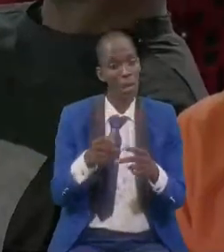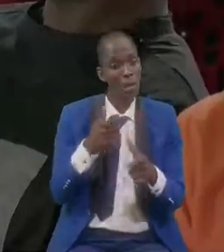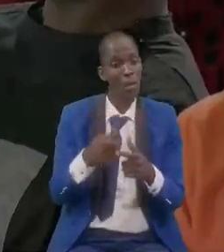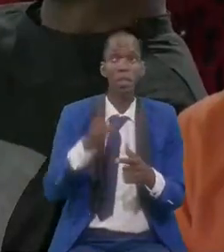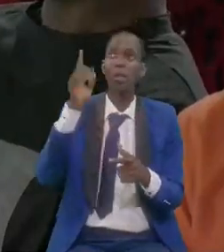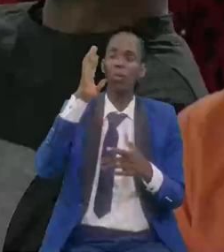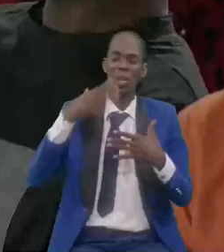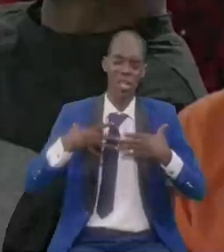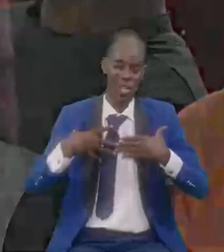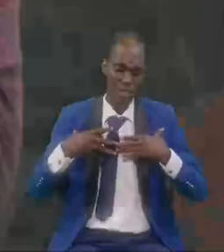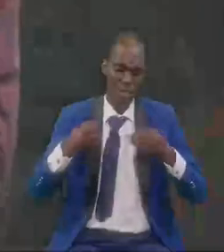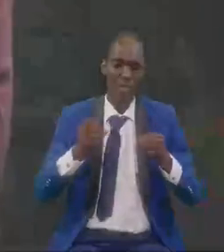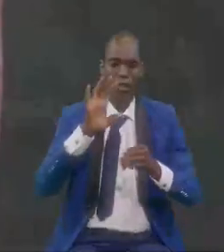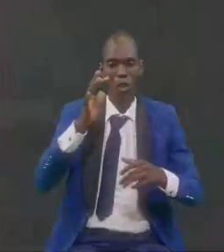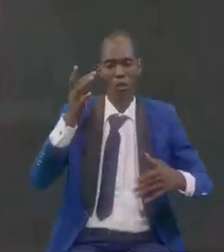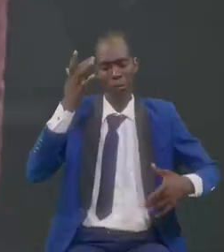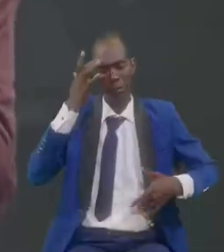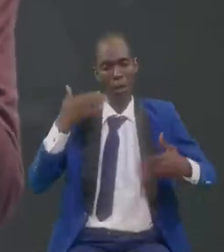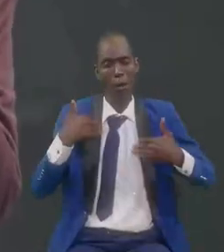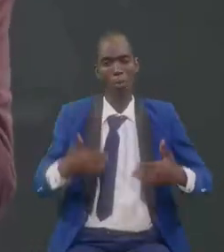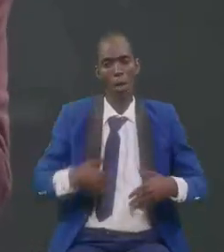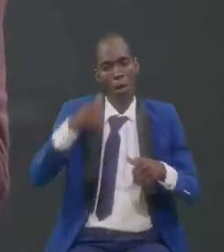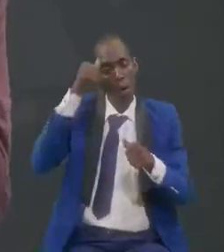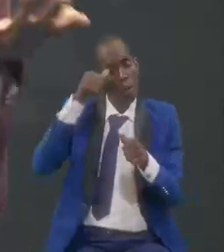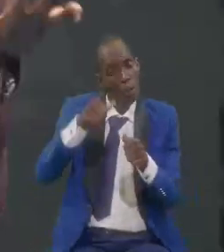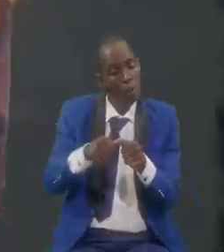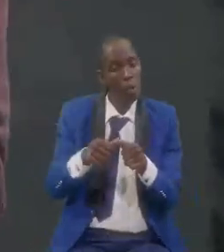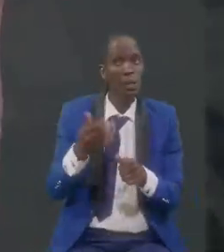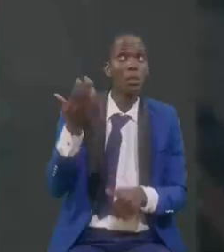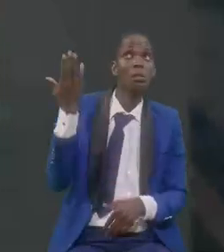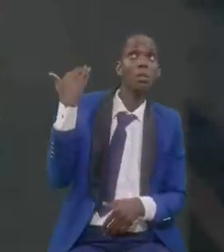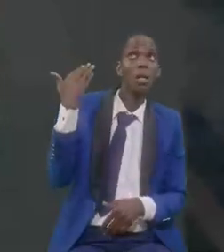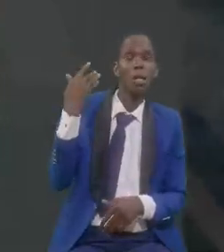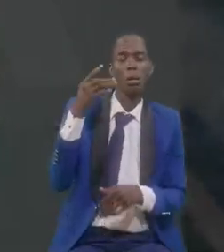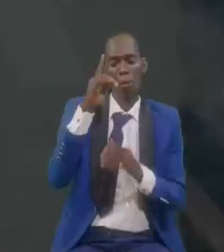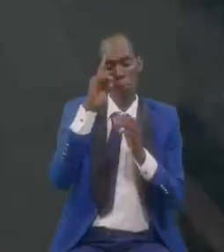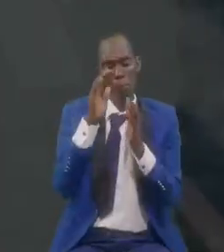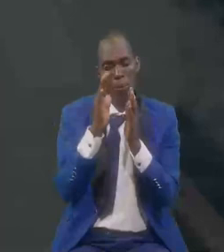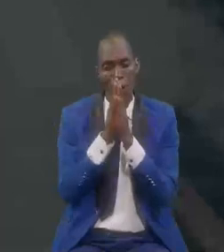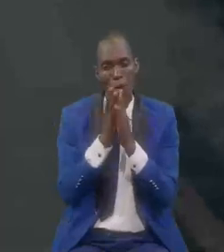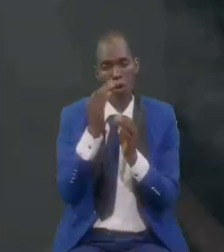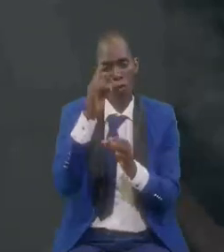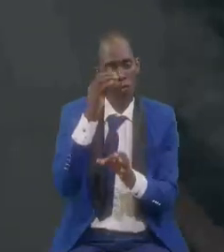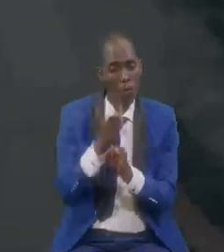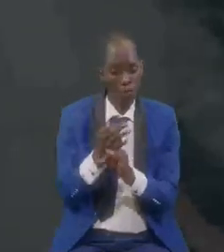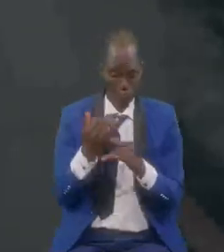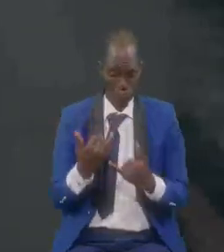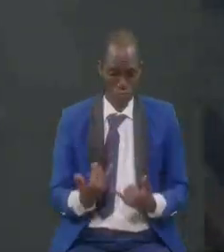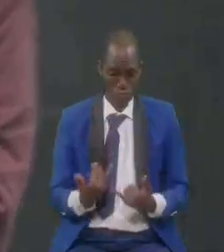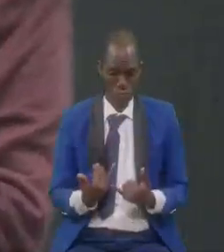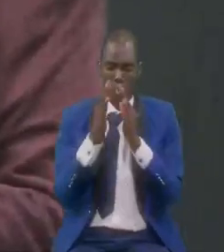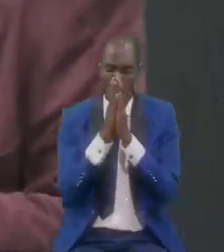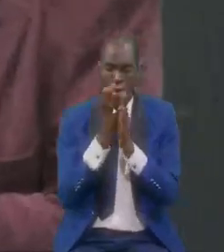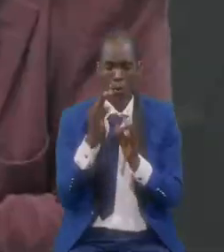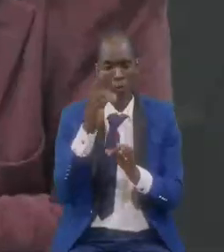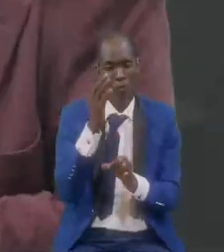guérir ton corps malade. La prière de foi, rappelez-vous, avant c'était la prière de foi, maintenant c'est la prière de